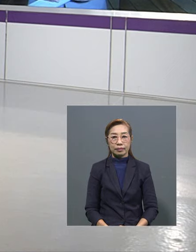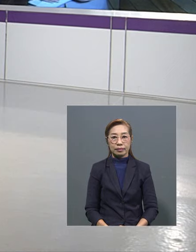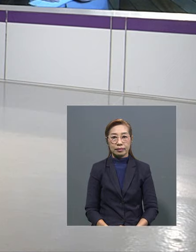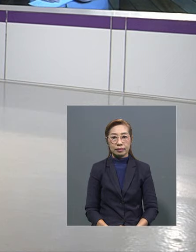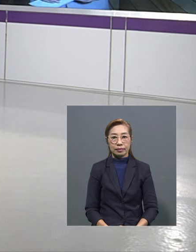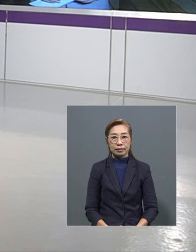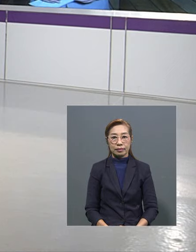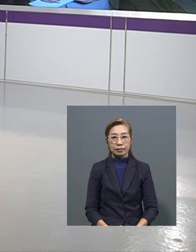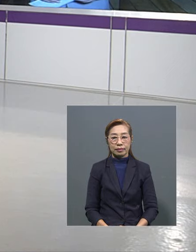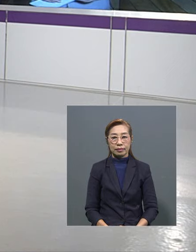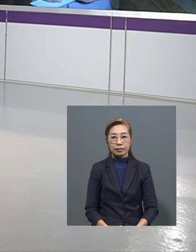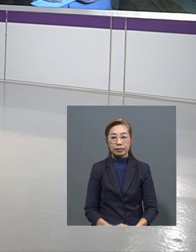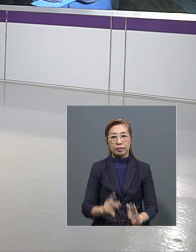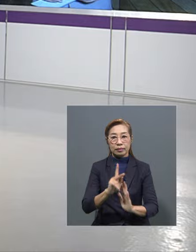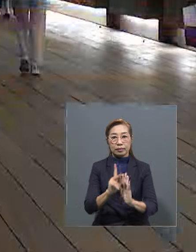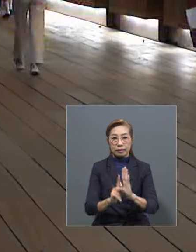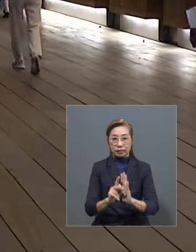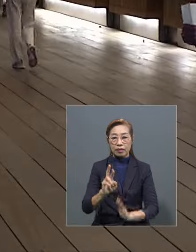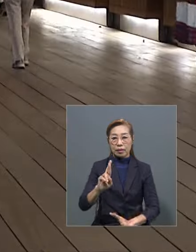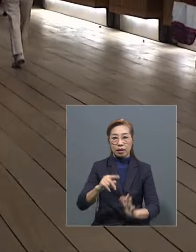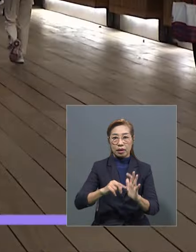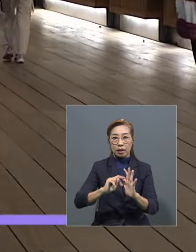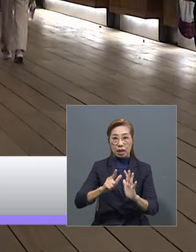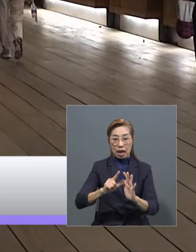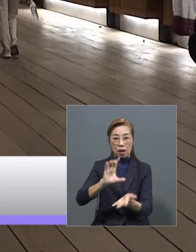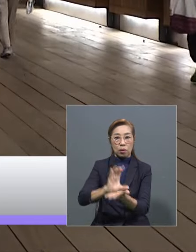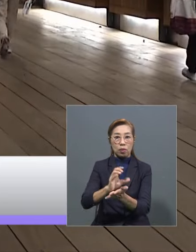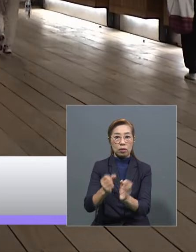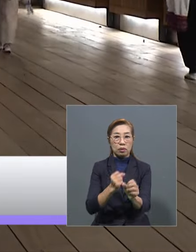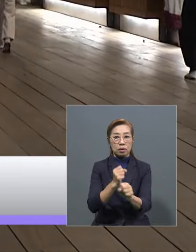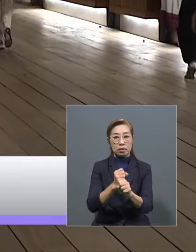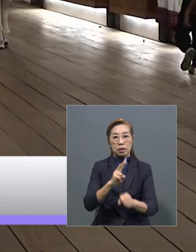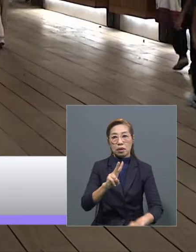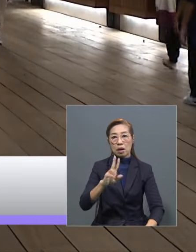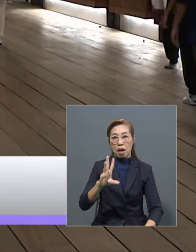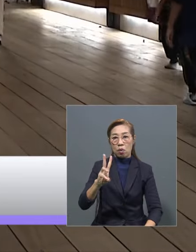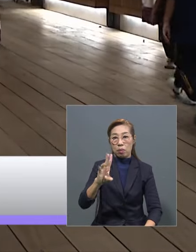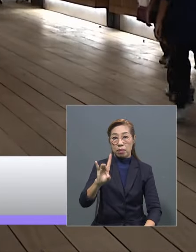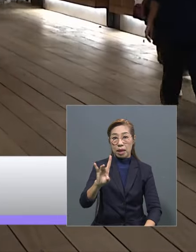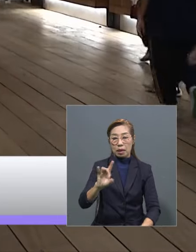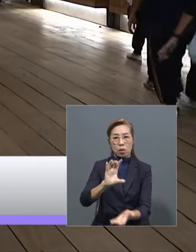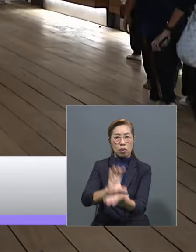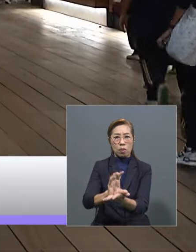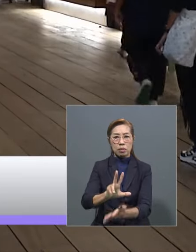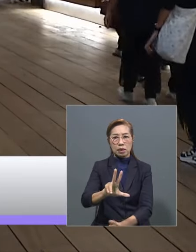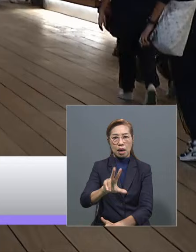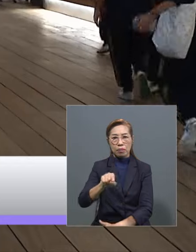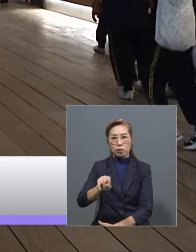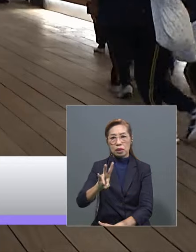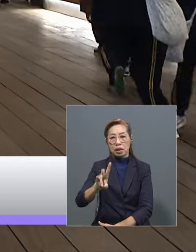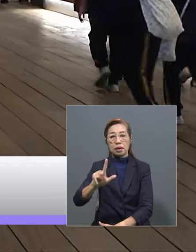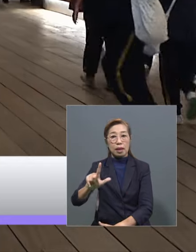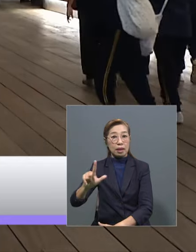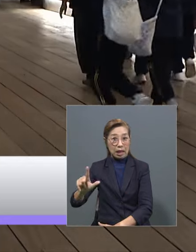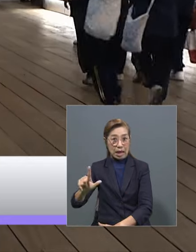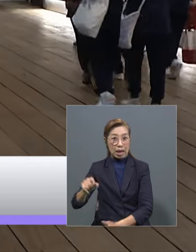การพิจารณาร่างพระราชบัญญัติงบประมาณรายจ่ายประจำปีงบประมาณ2568วงเงินกว่า 3.7 ล้านล้านบาทน